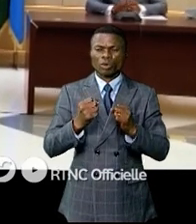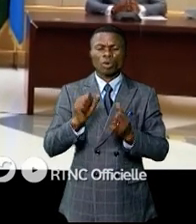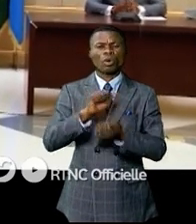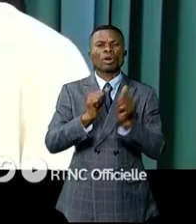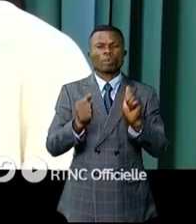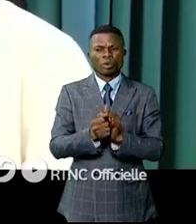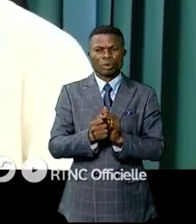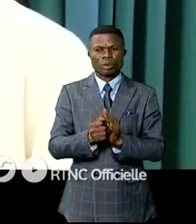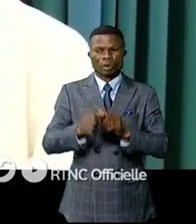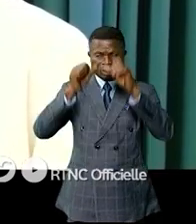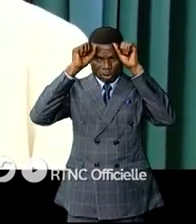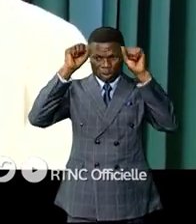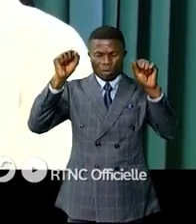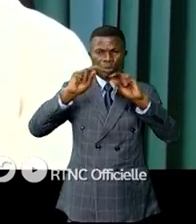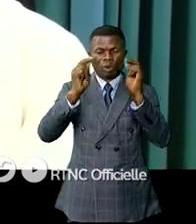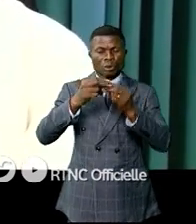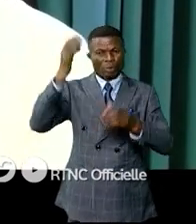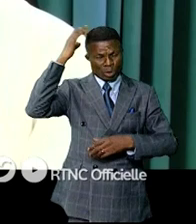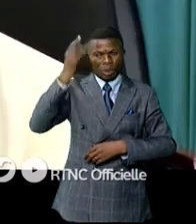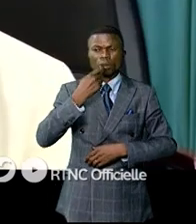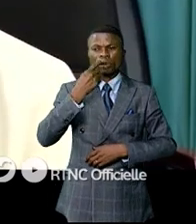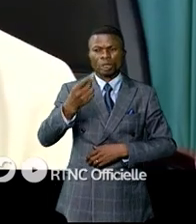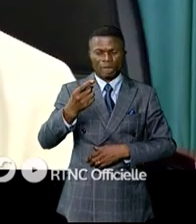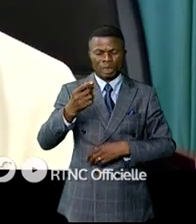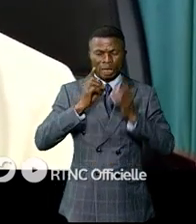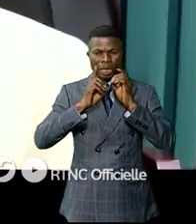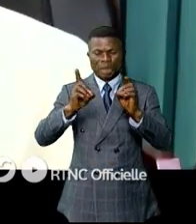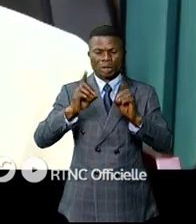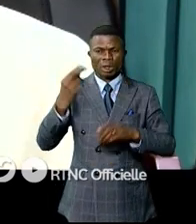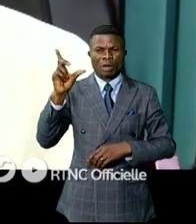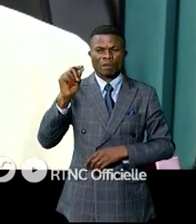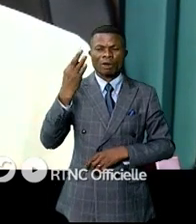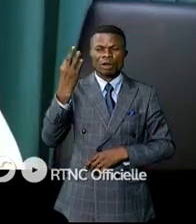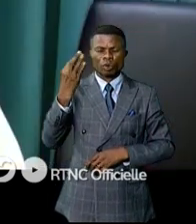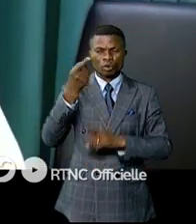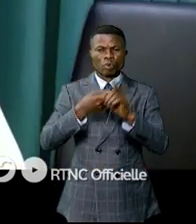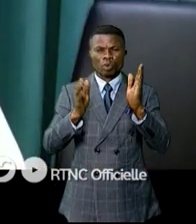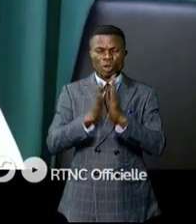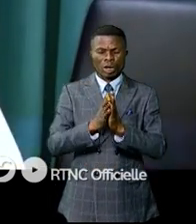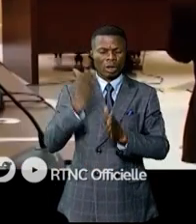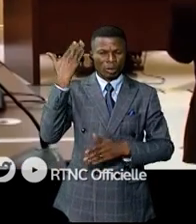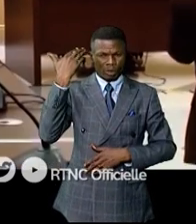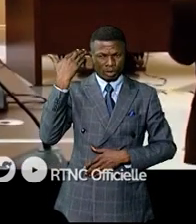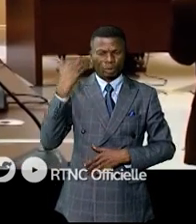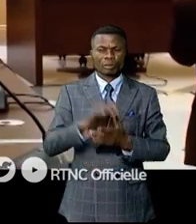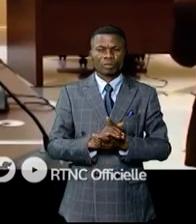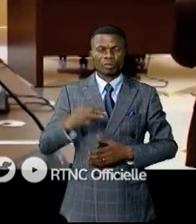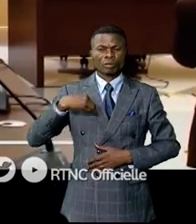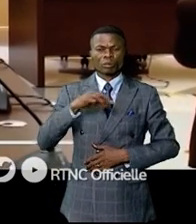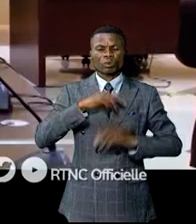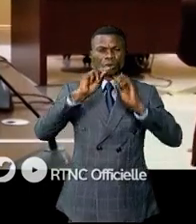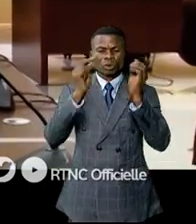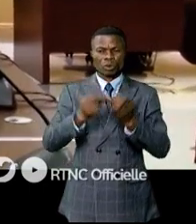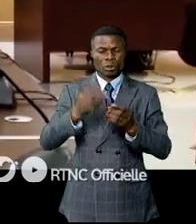préoccupations que le président de la République avait formulées lors de son adresse à la Nation le 23 octobre dernier, a-t-il dit. Membre de la délégation de